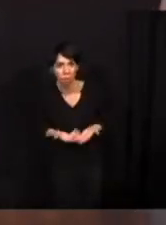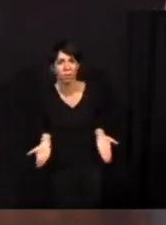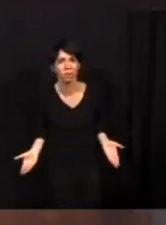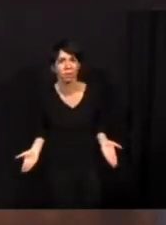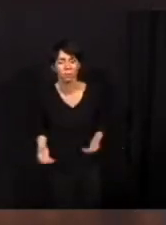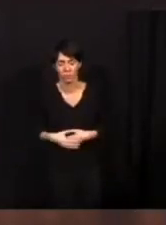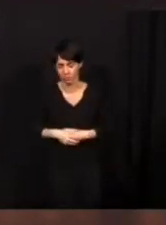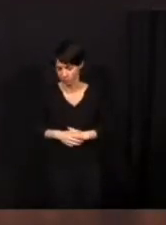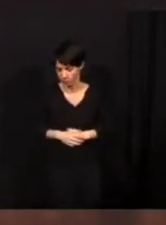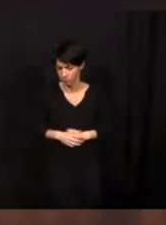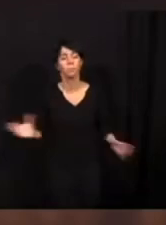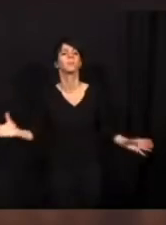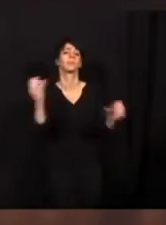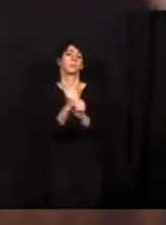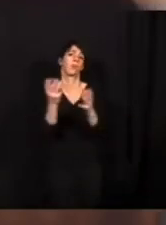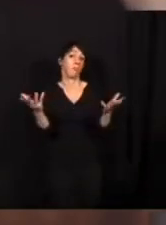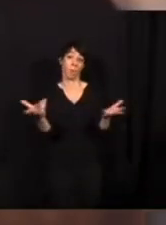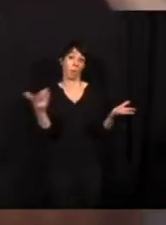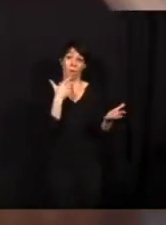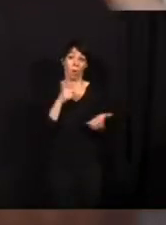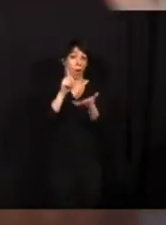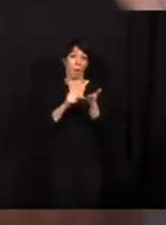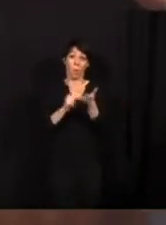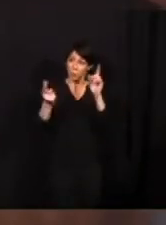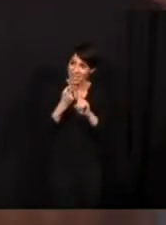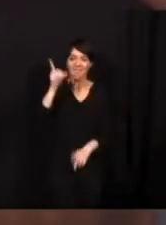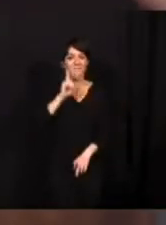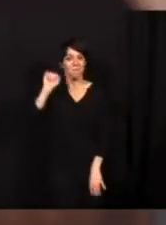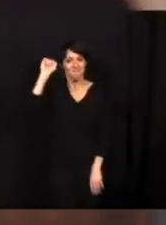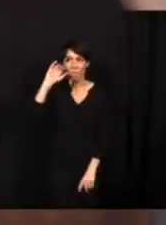Bref, une fiscalité féministe, une fiscalité